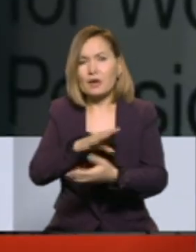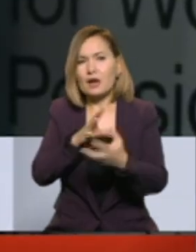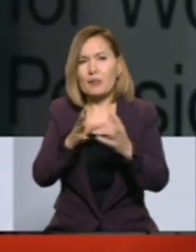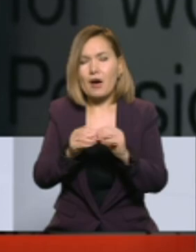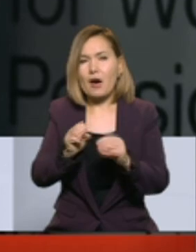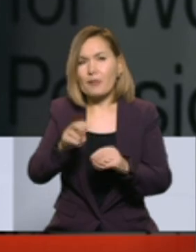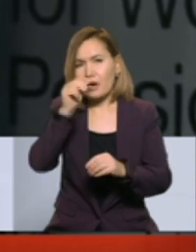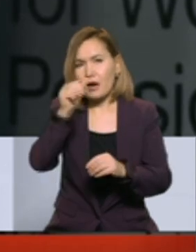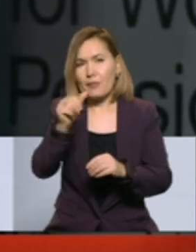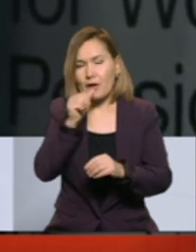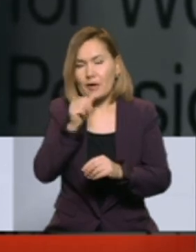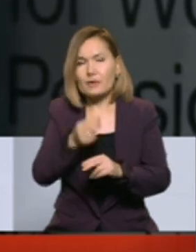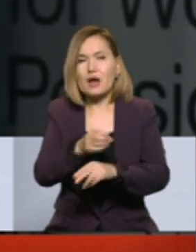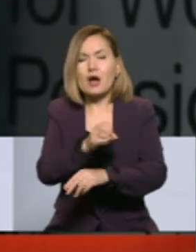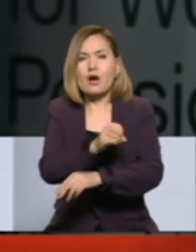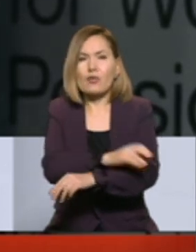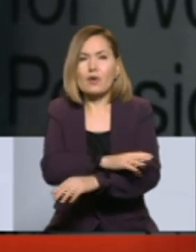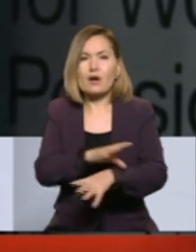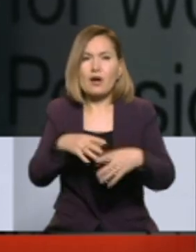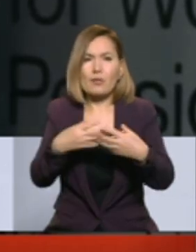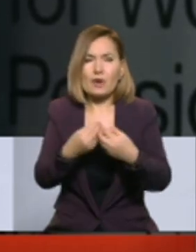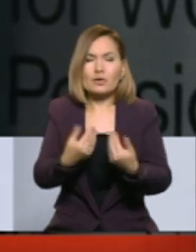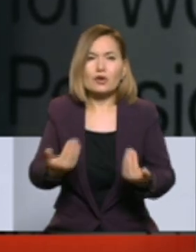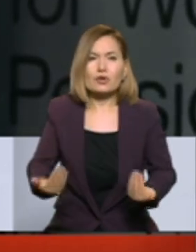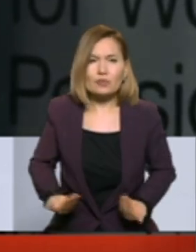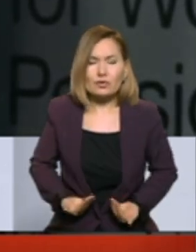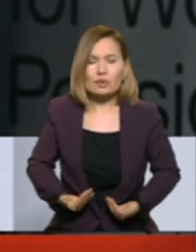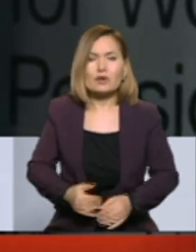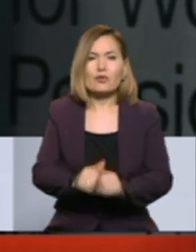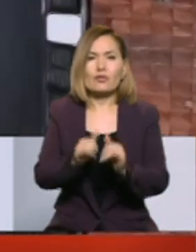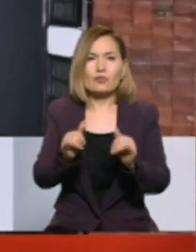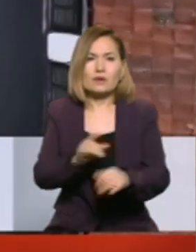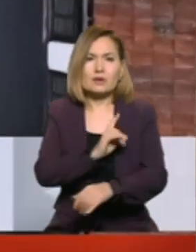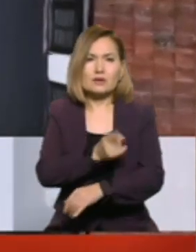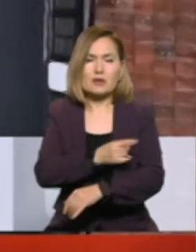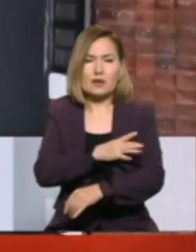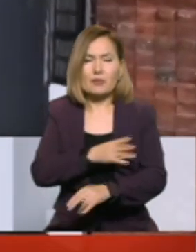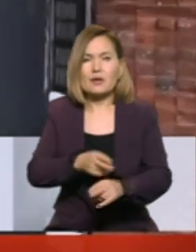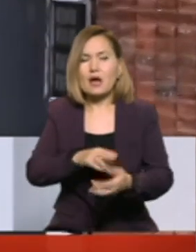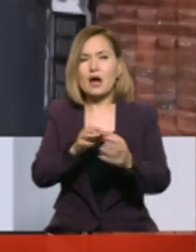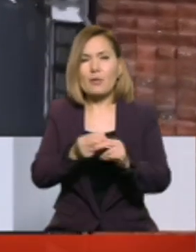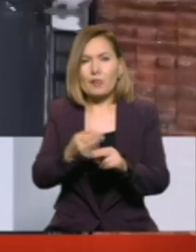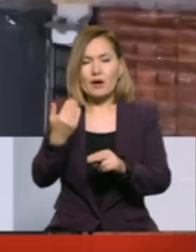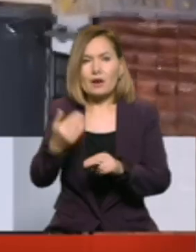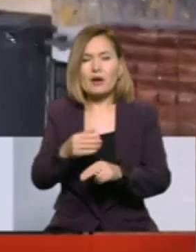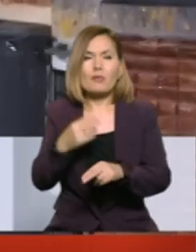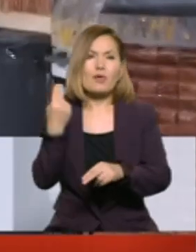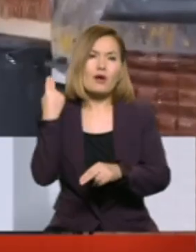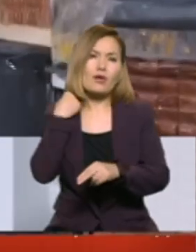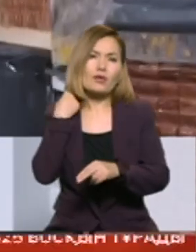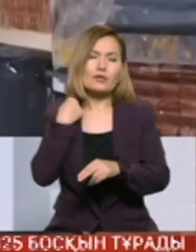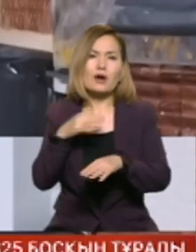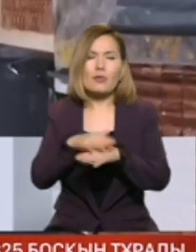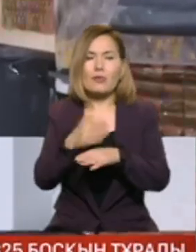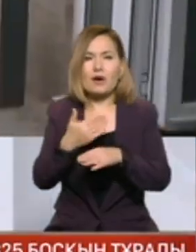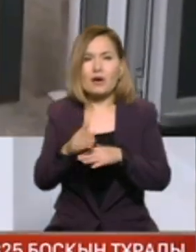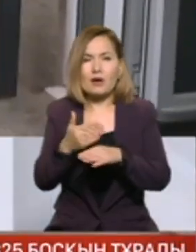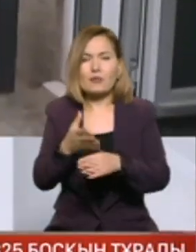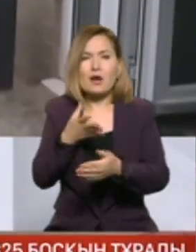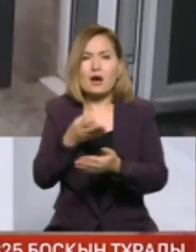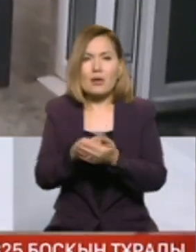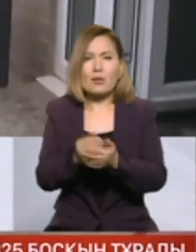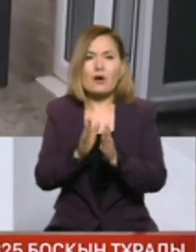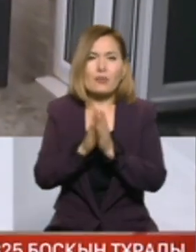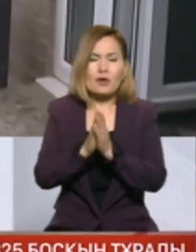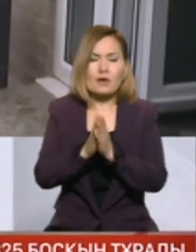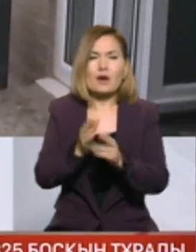Сәуір айында күнкөріс минимумы 9,7%-ға өсті. Қарыз барлар жағдайды күрделендірмеу үшін ыңғайлы төлем схемасын